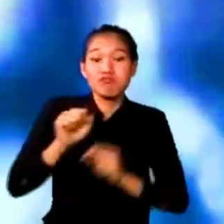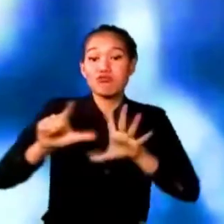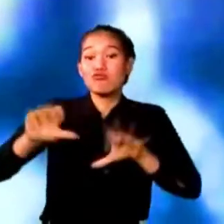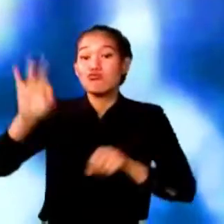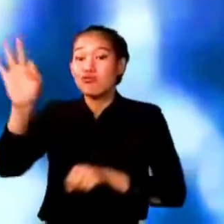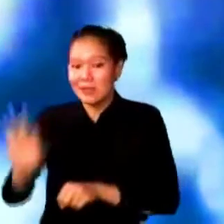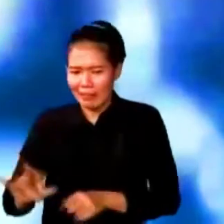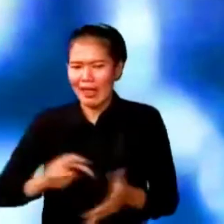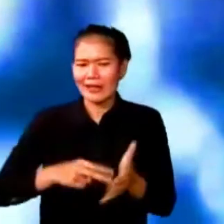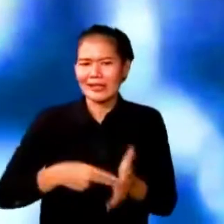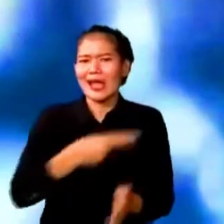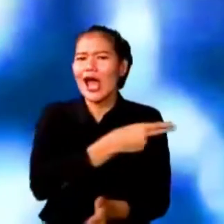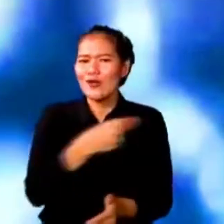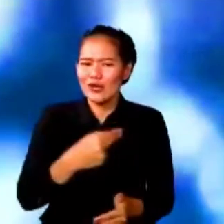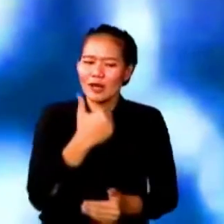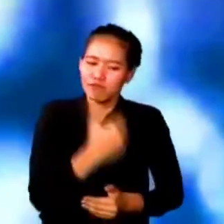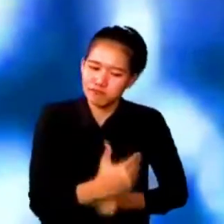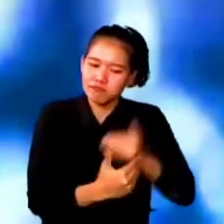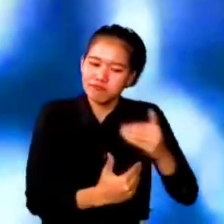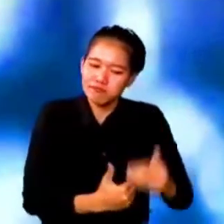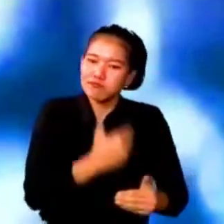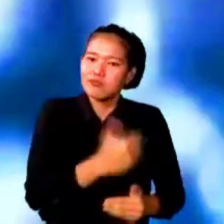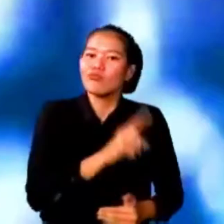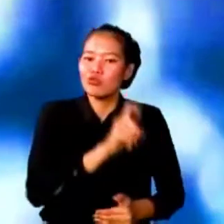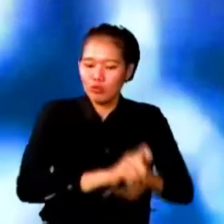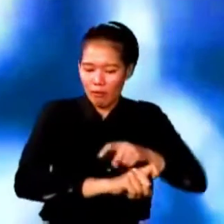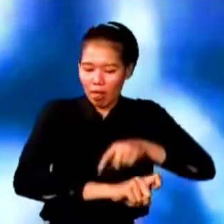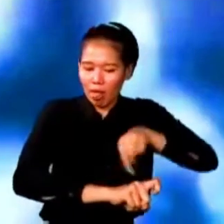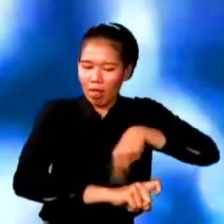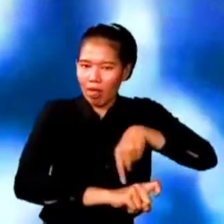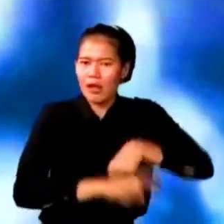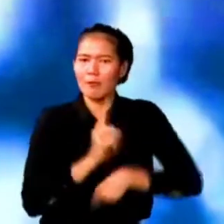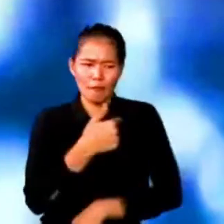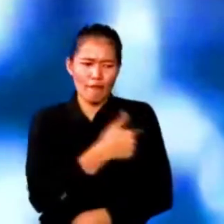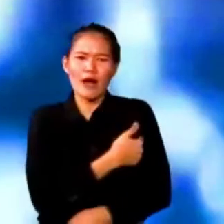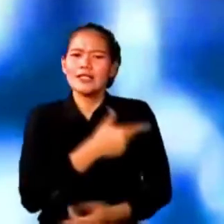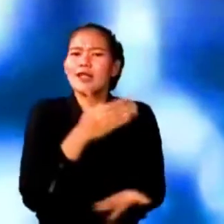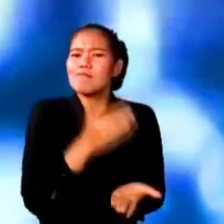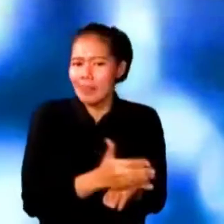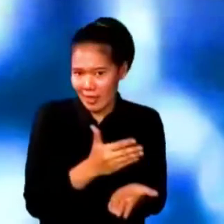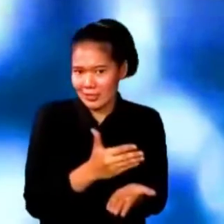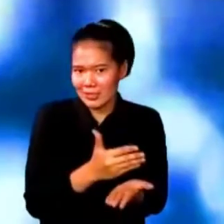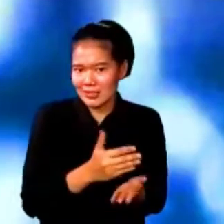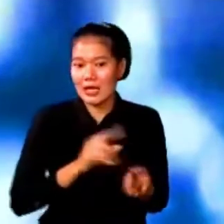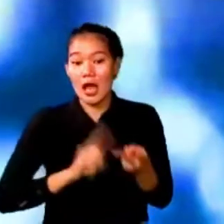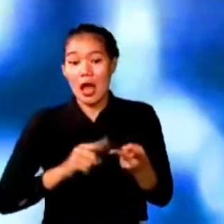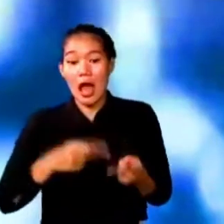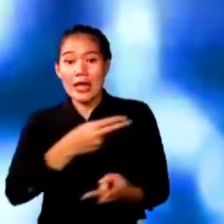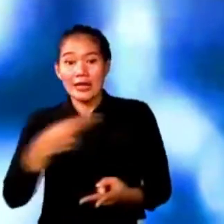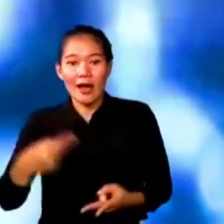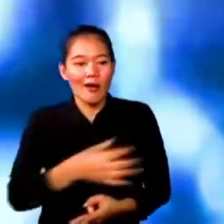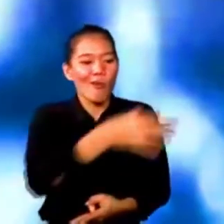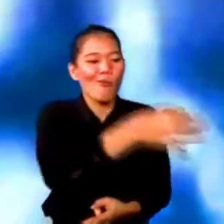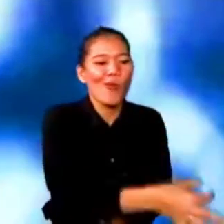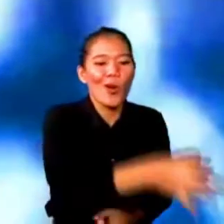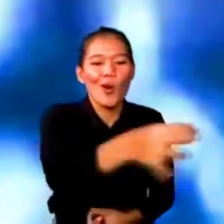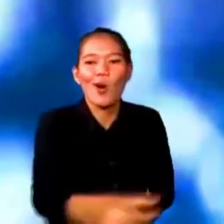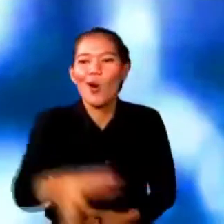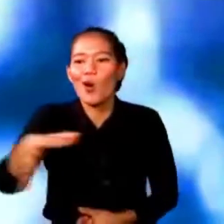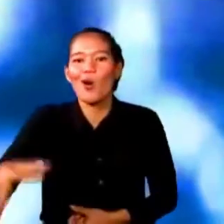Indonesia perlu waktu bertahap ya karena jumlah vaksin yang terbatas dan juga negara kita terdiri dari kepulauan